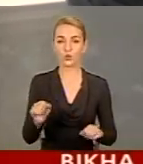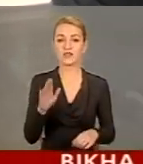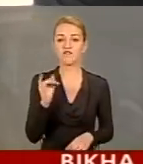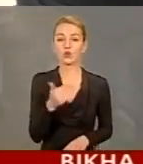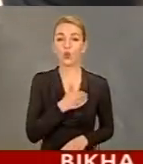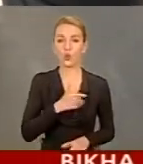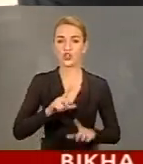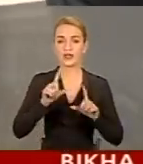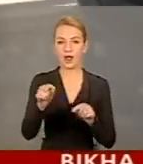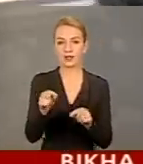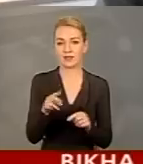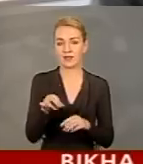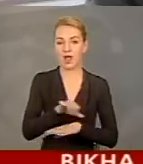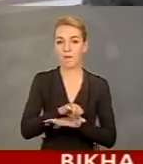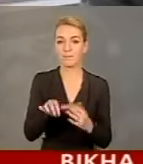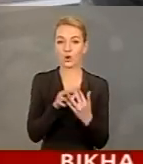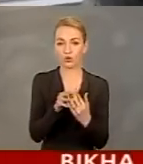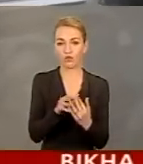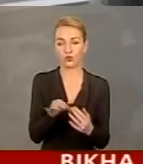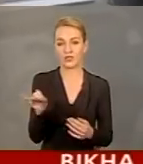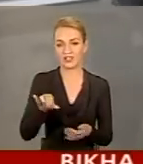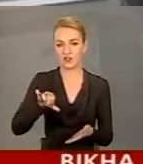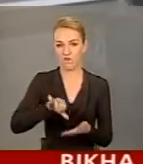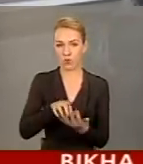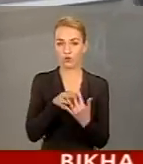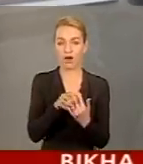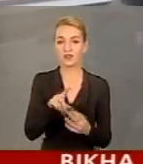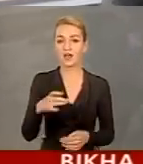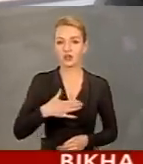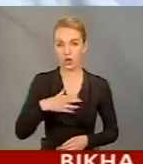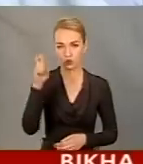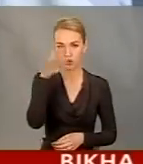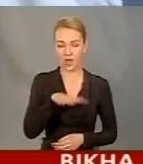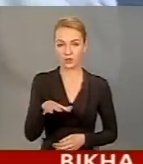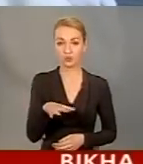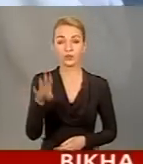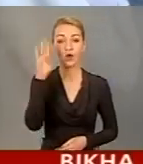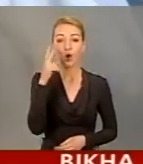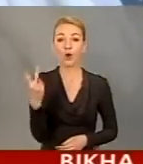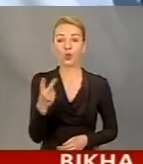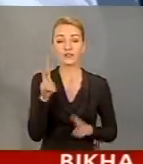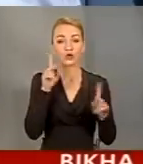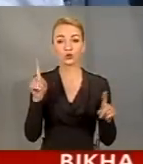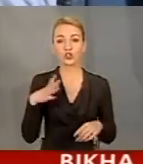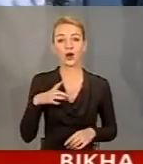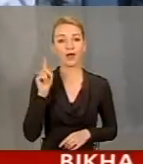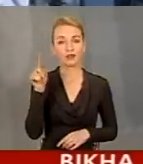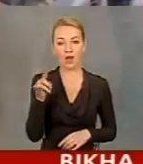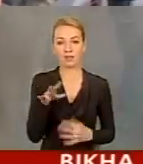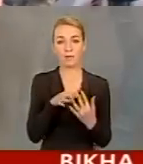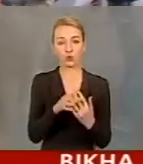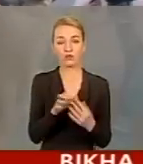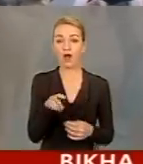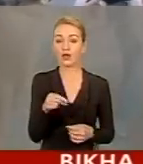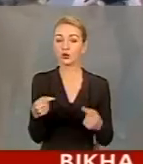хоче вже їхати на передову і воювати. І воювати за нашу країну. Хлопці ще не знають, що на них чекає там, на передовій,